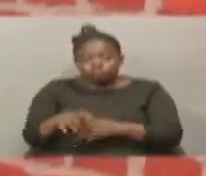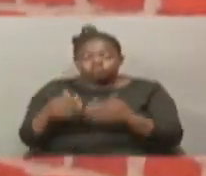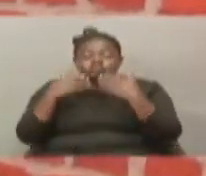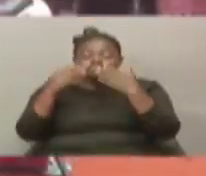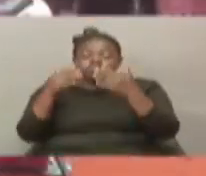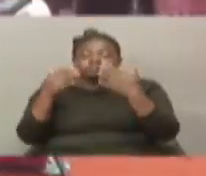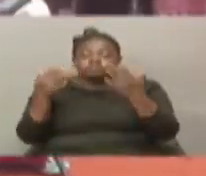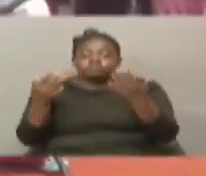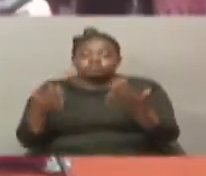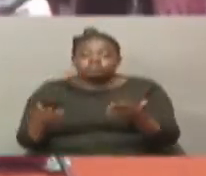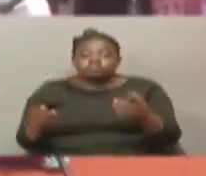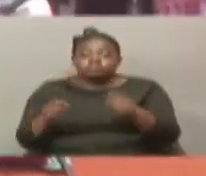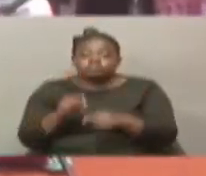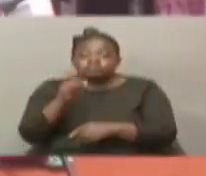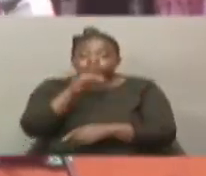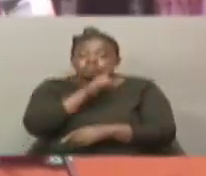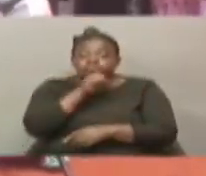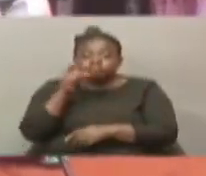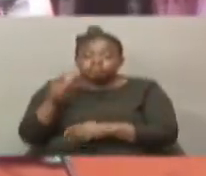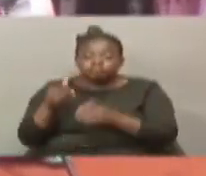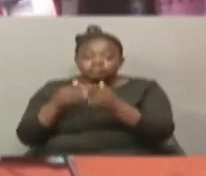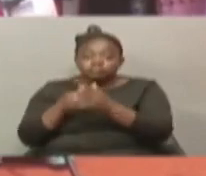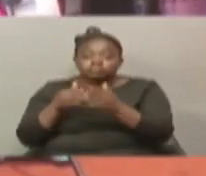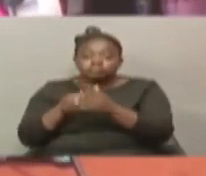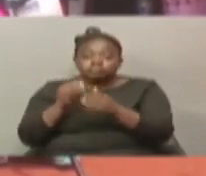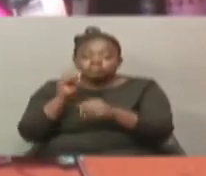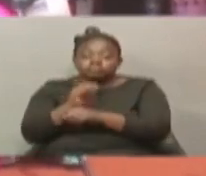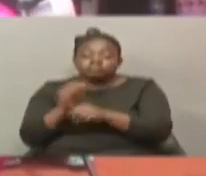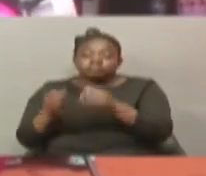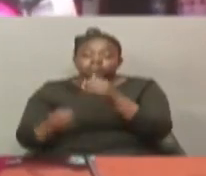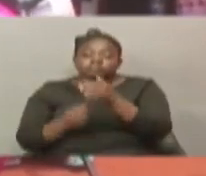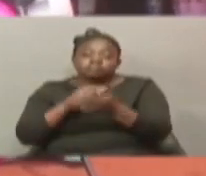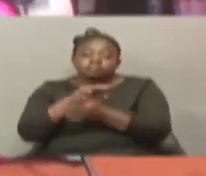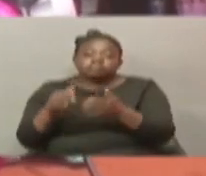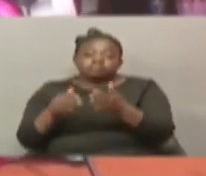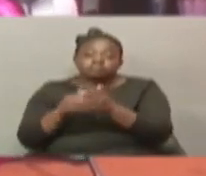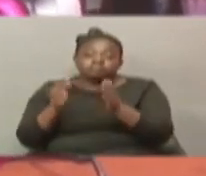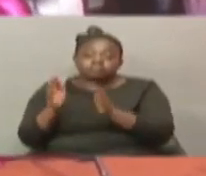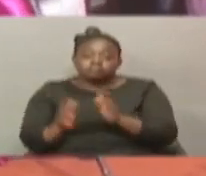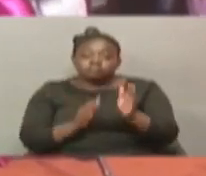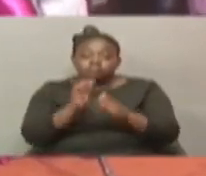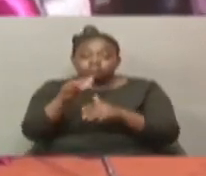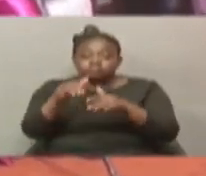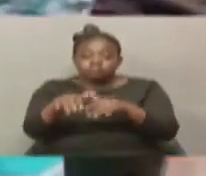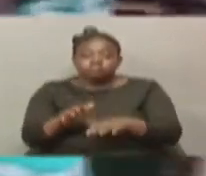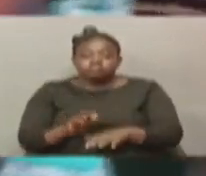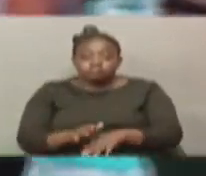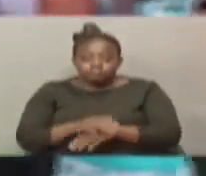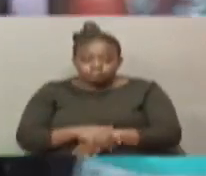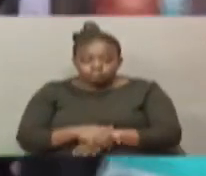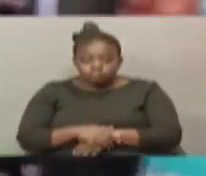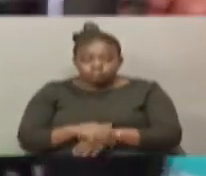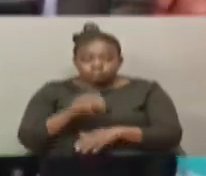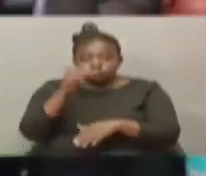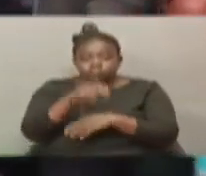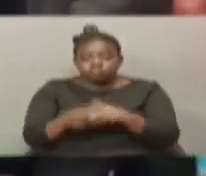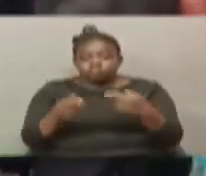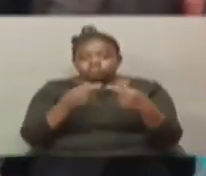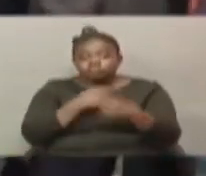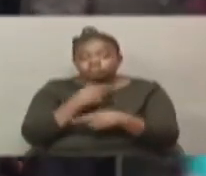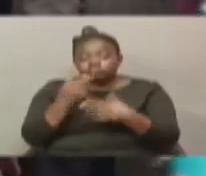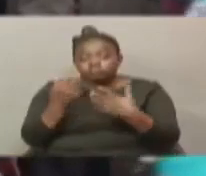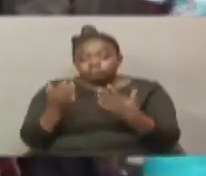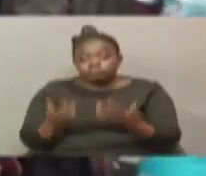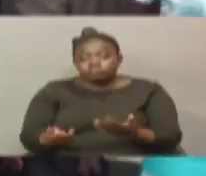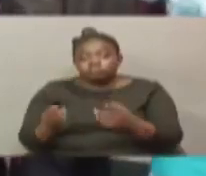Rukyamu katika mu Luwero okutangira abakozi b'effujjo abayinza okulemesa enteekateeka z'okuziika. Kiddiridde ab'oluganda lwa